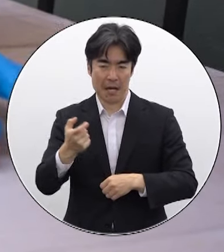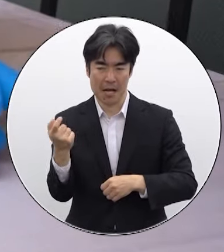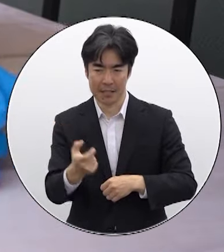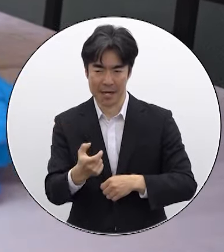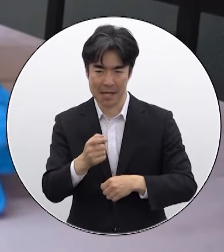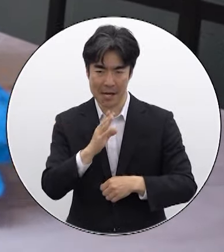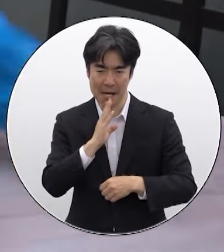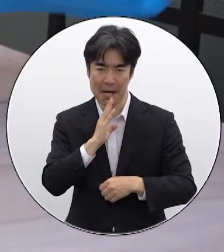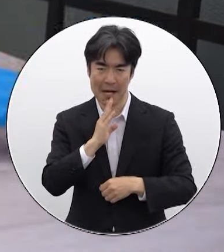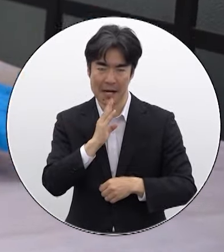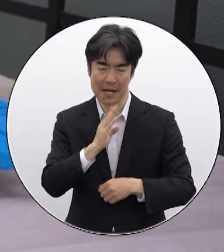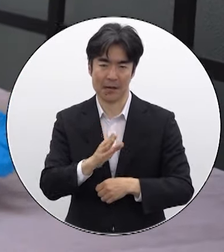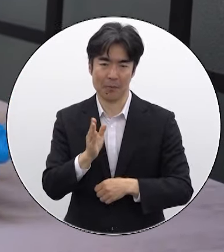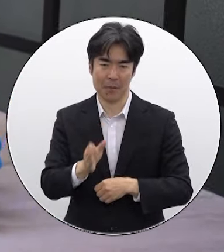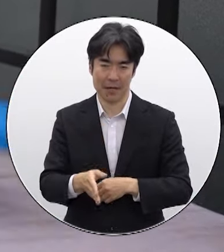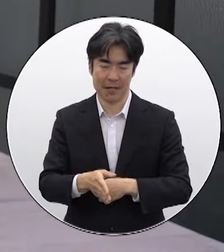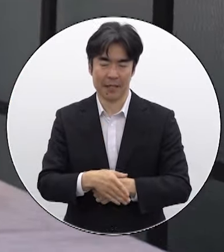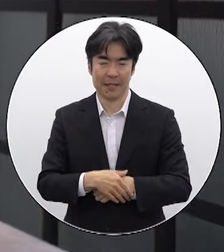硬いんです。 硬い。